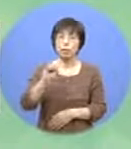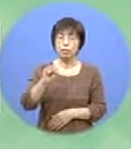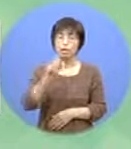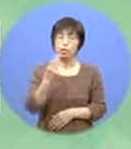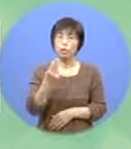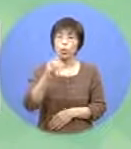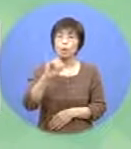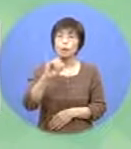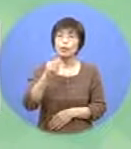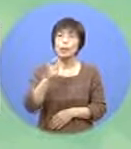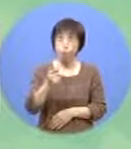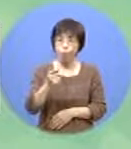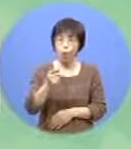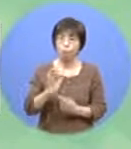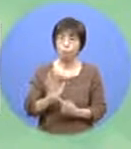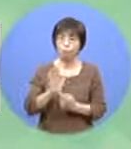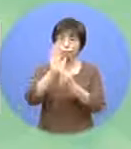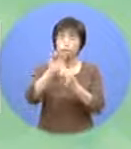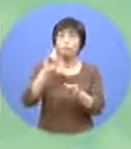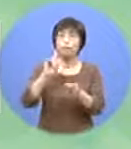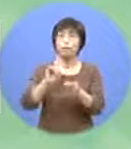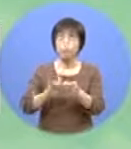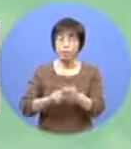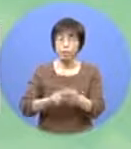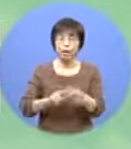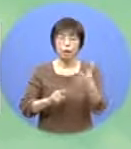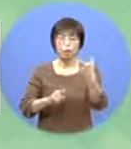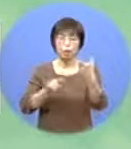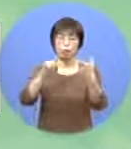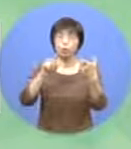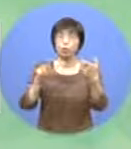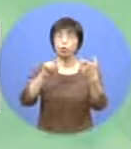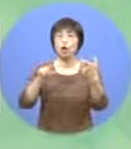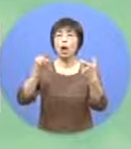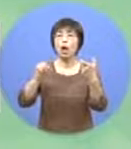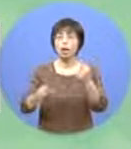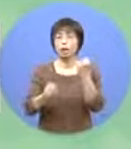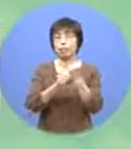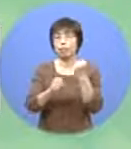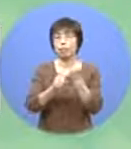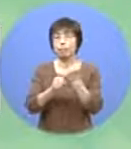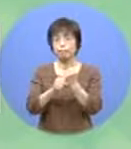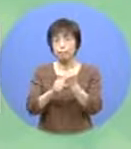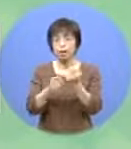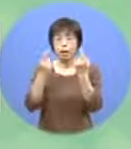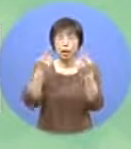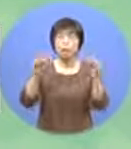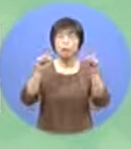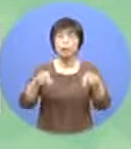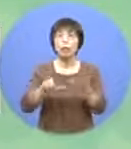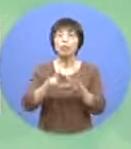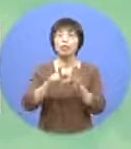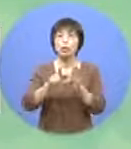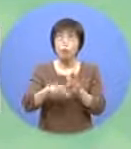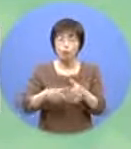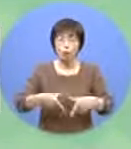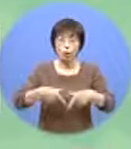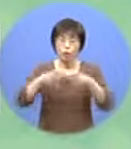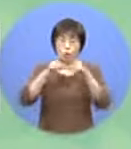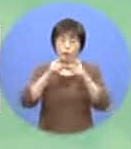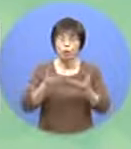をブランド化しようと 60R を再生し、イベントなどで里芋汁の振る舞